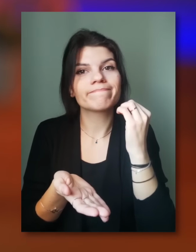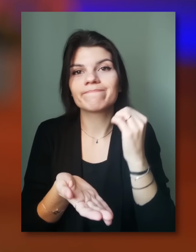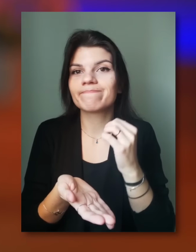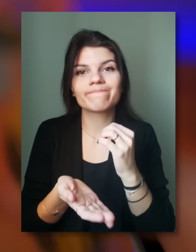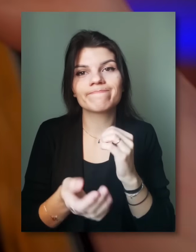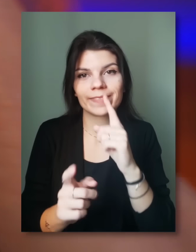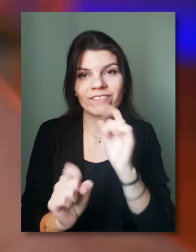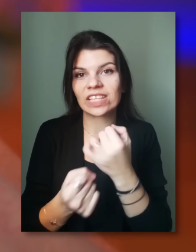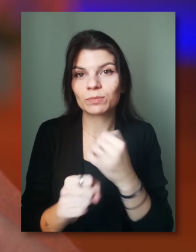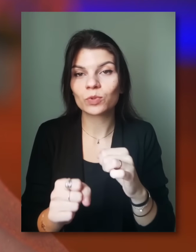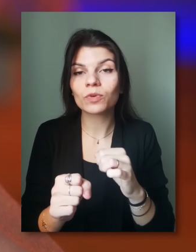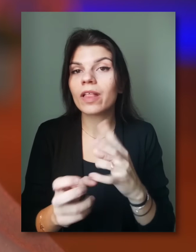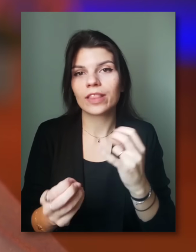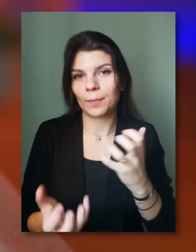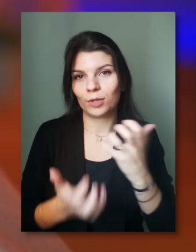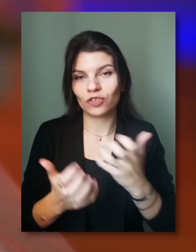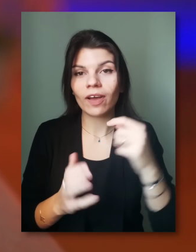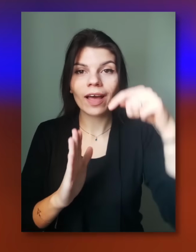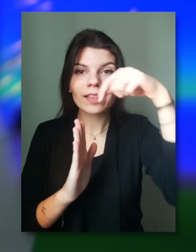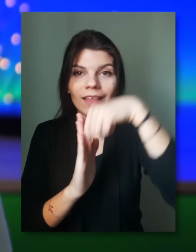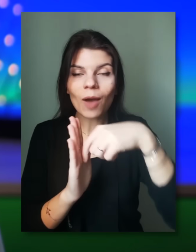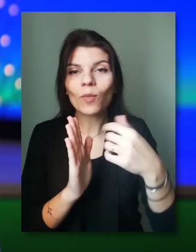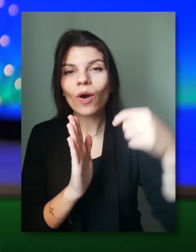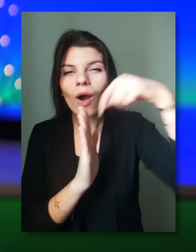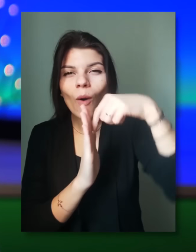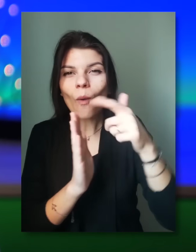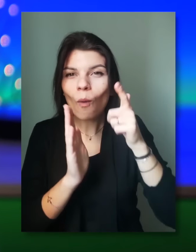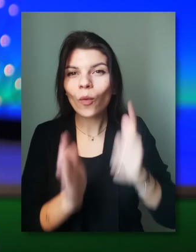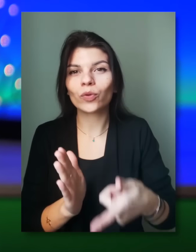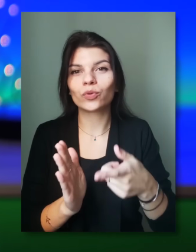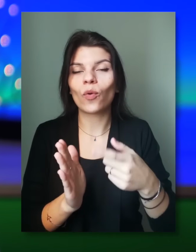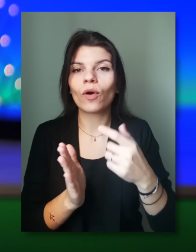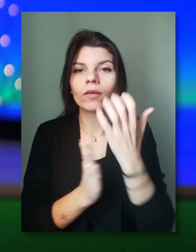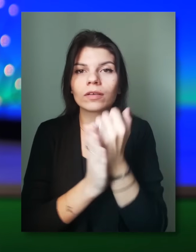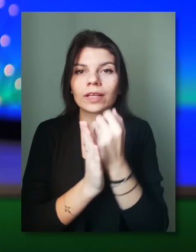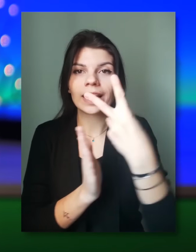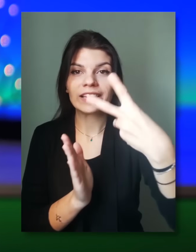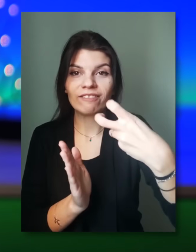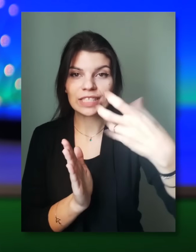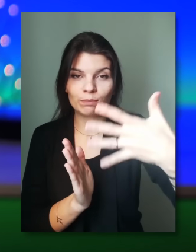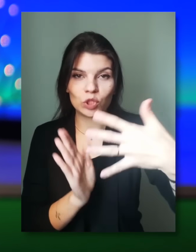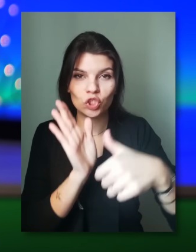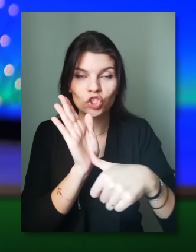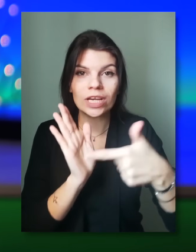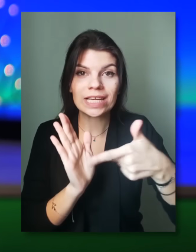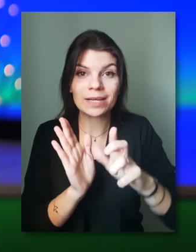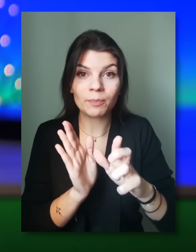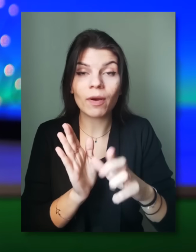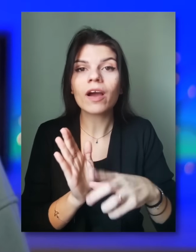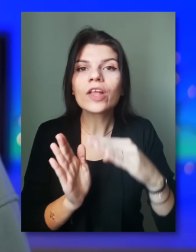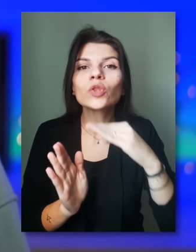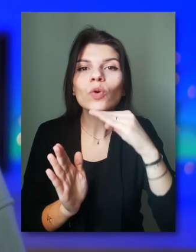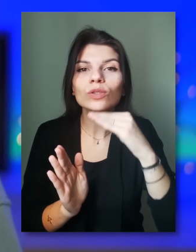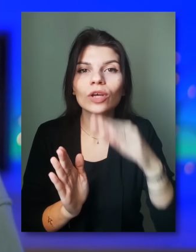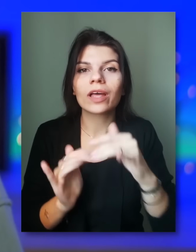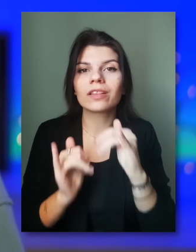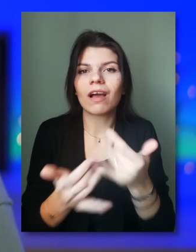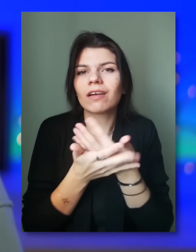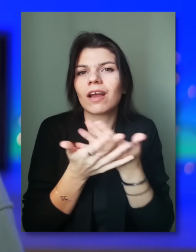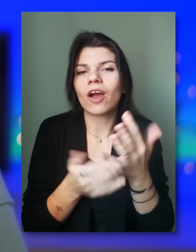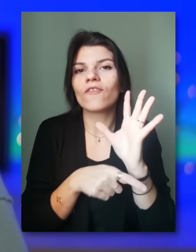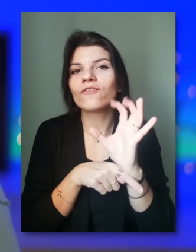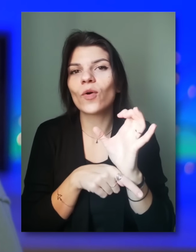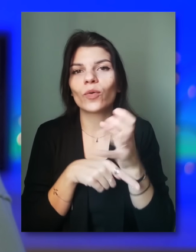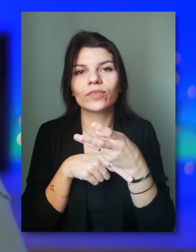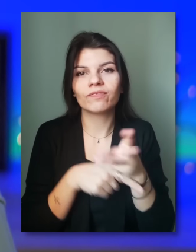неможетевстановитикартупам'яті,не хвилюйтеся.ZTEвстановила256ГБ пам'яті,чогодостатньодля